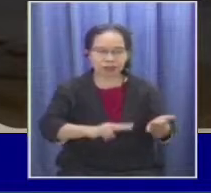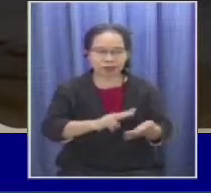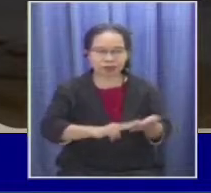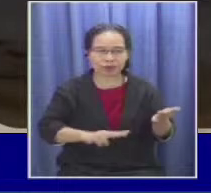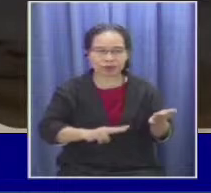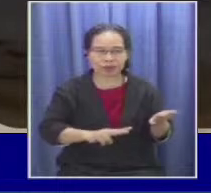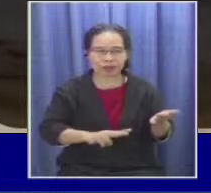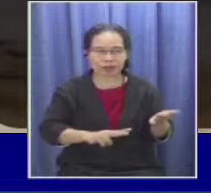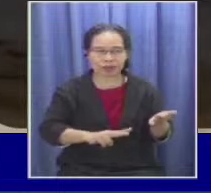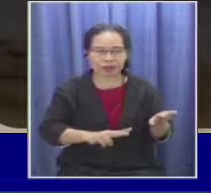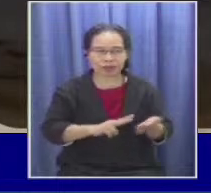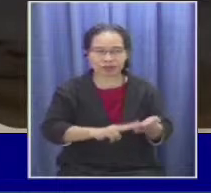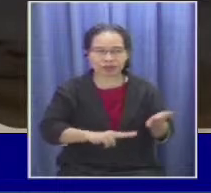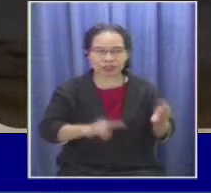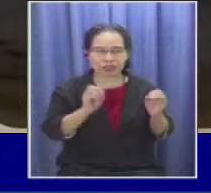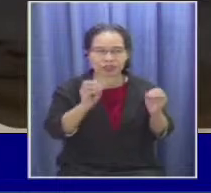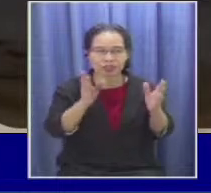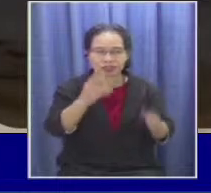mpae